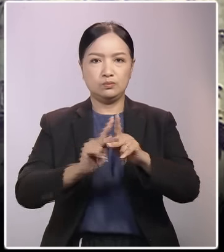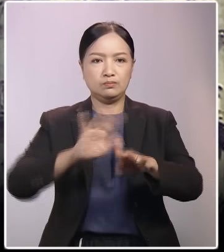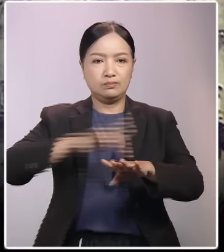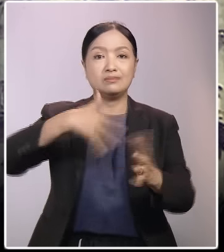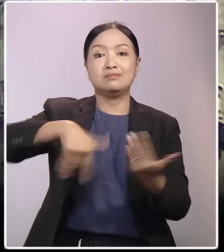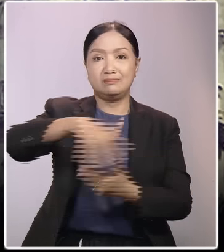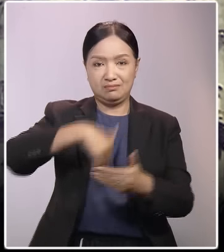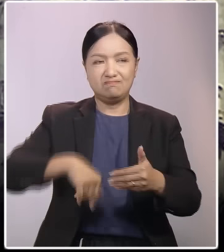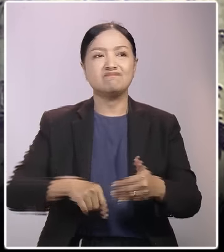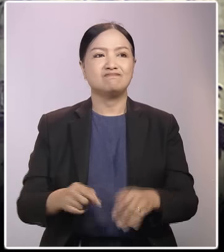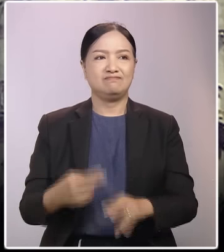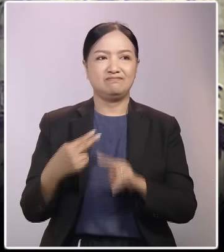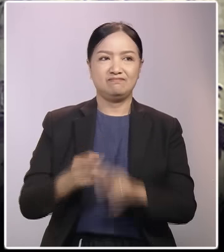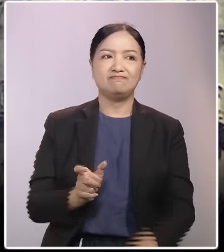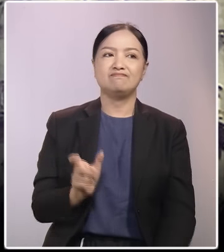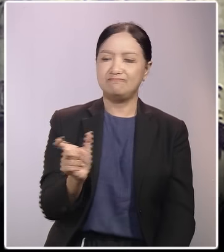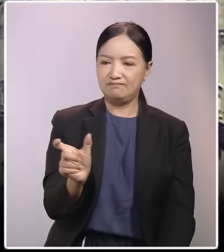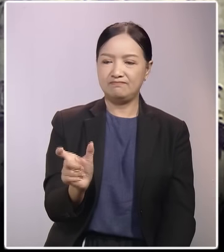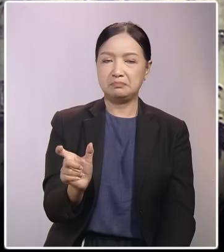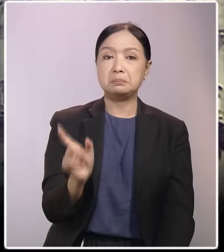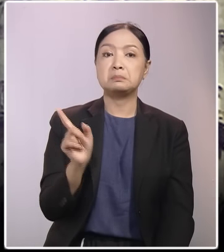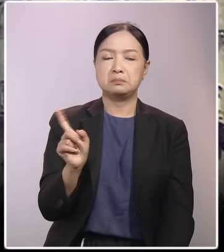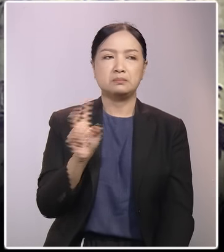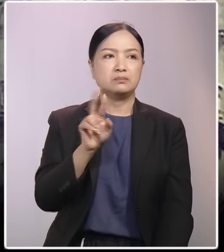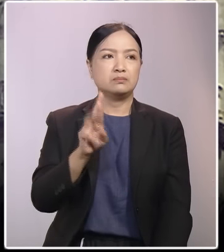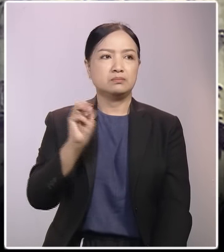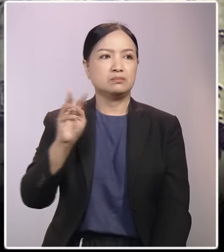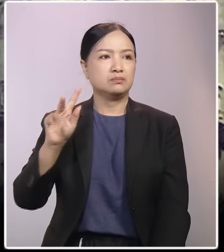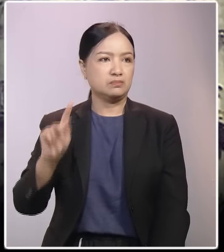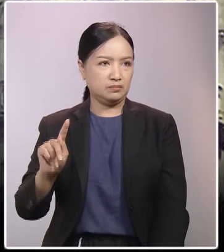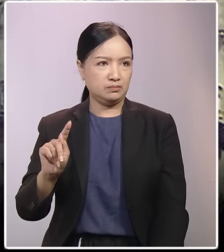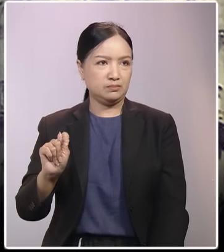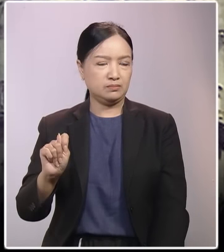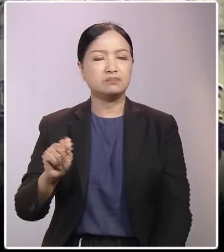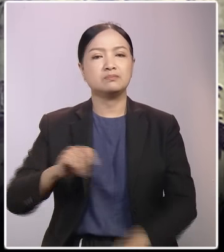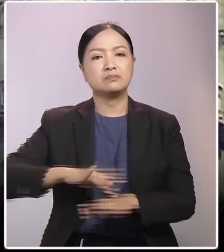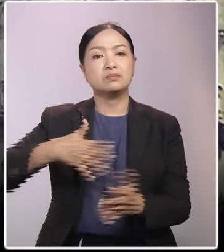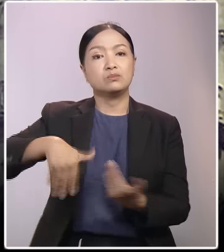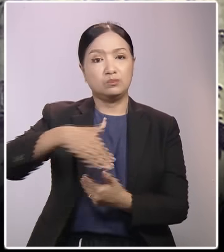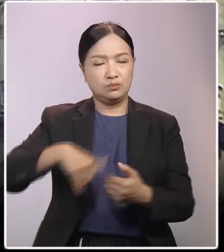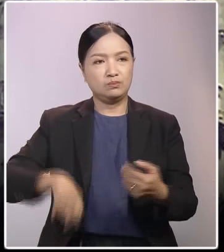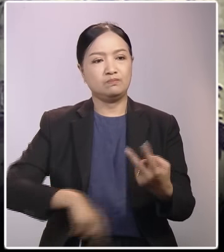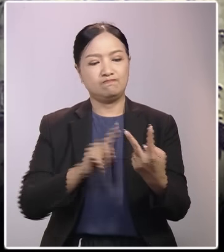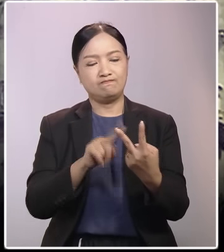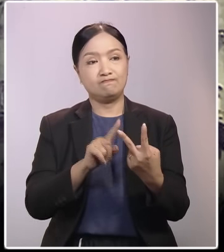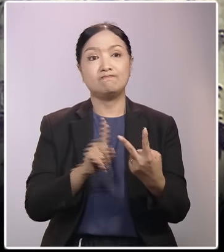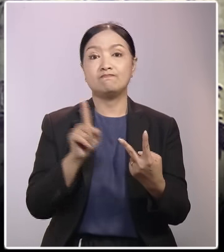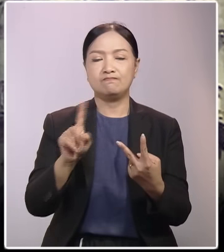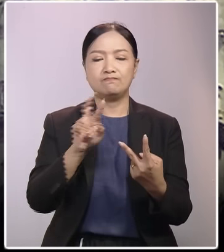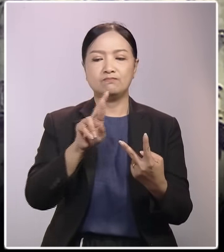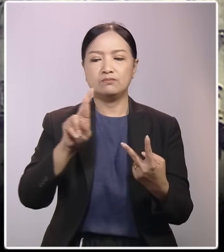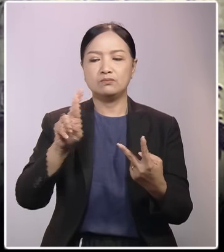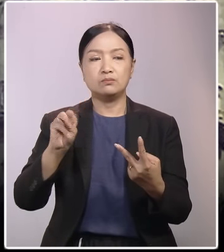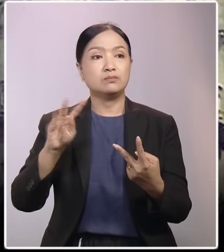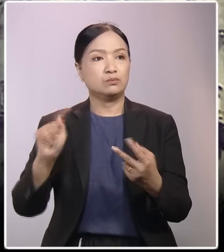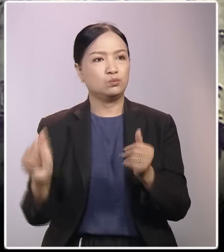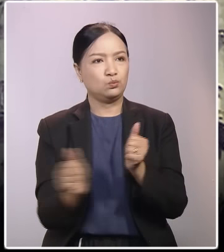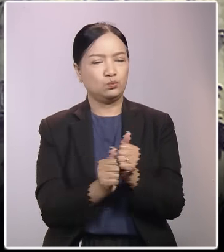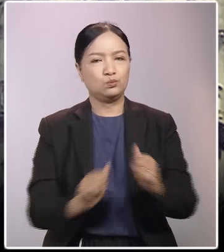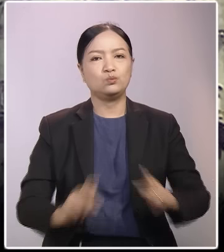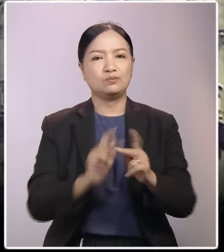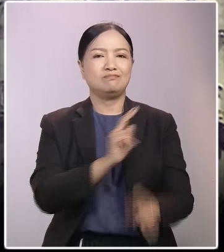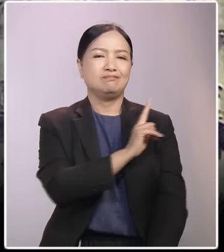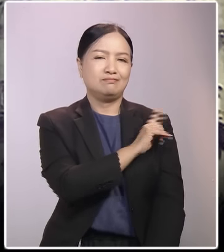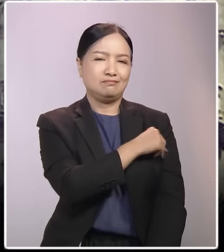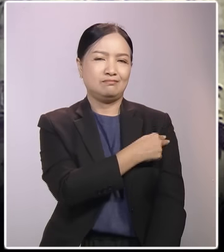เพราะฉะนั้นเนี่ยก็เลยมีชื่อของคุณเฉลิมชัยศีอ่อนเนี่ยเป็นรัฐมนตรีทรัพยากรแล้วก็มีชื่อของคุณเดชอิฐขาวทองเป็นรัฐมนตรีช่วยสาธารณสุขคือ